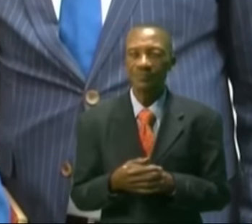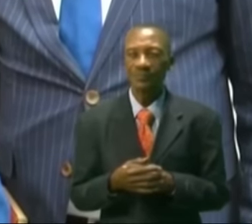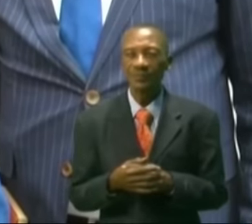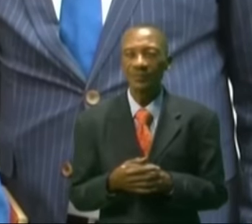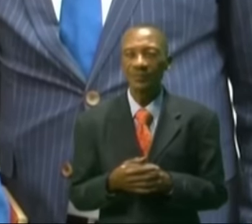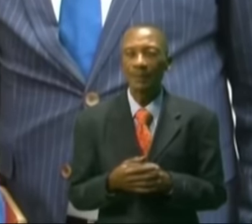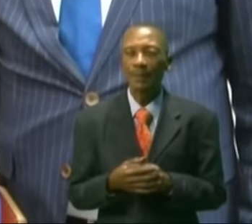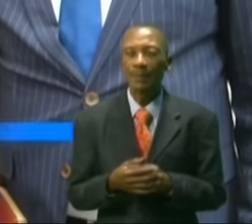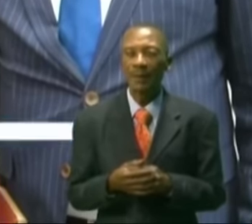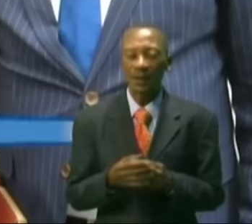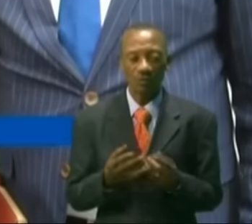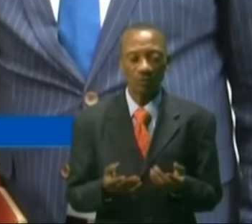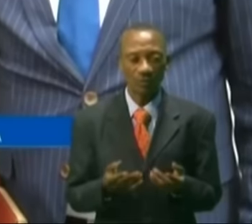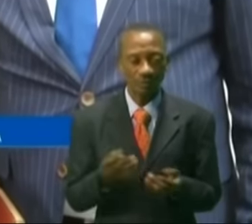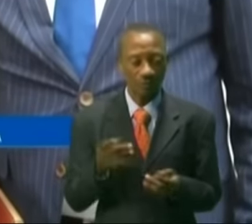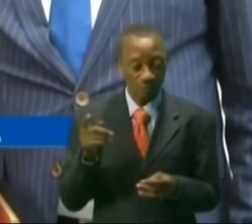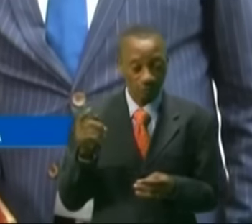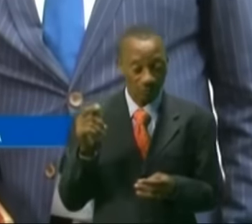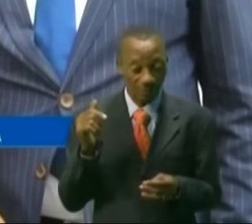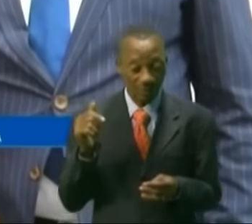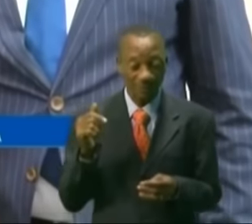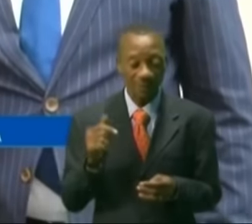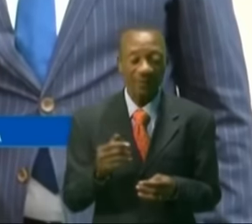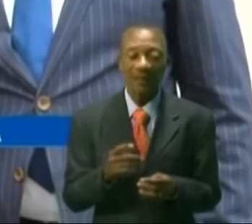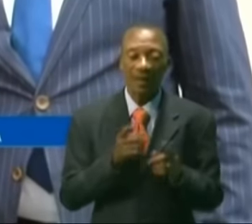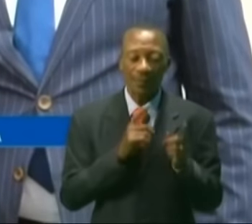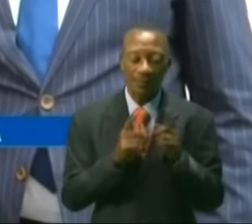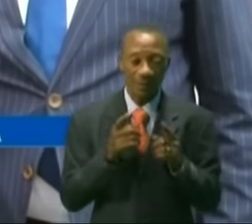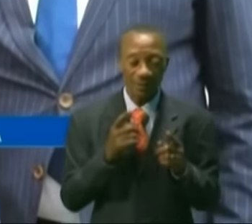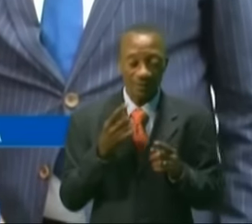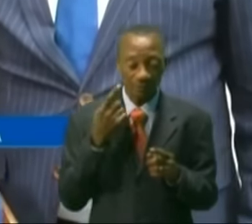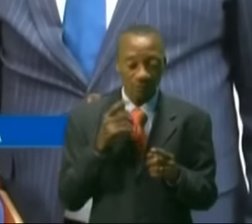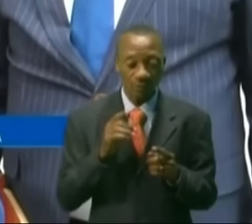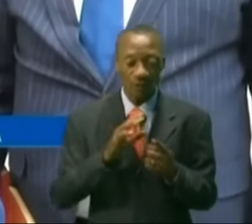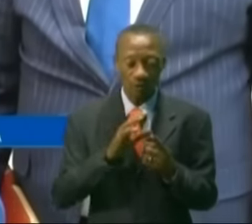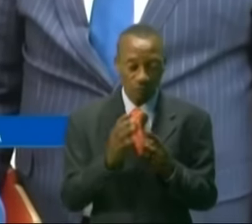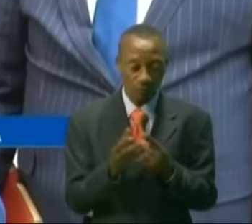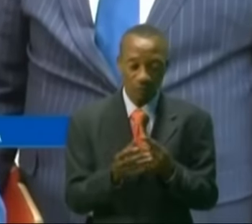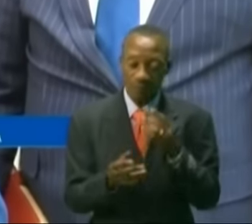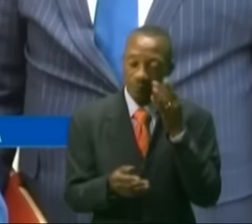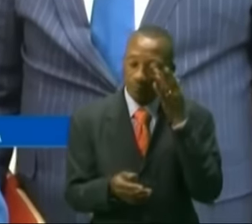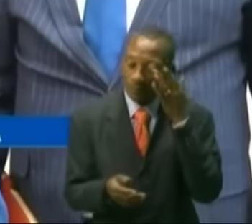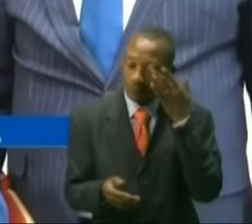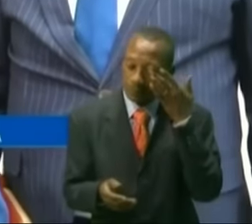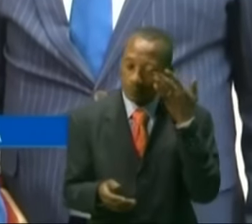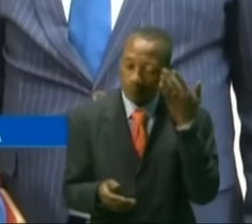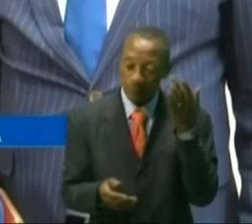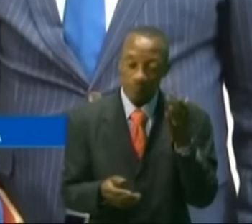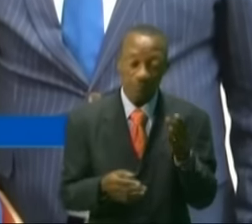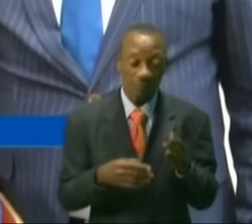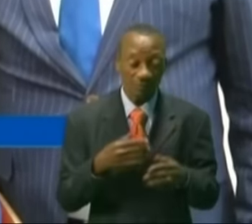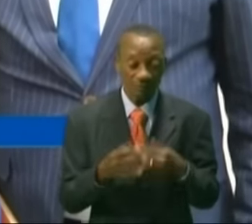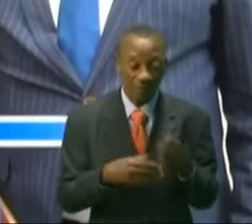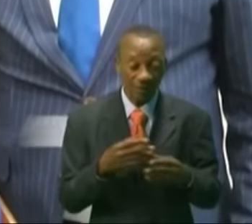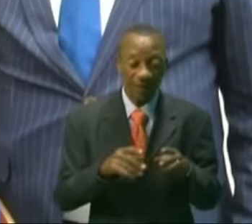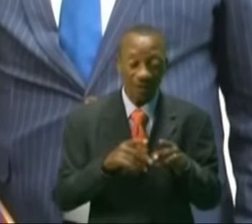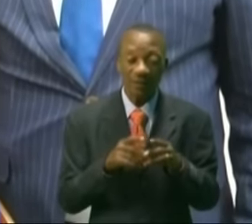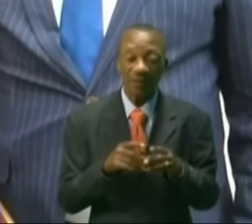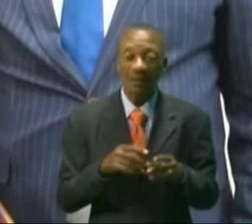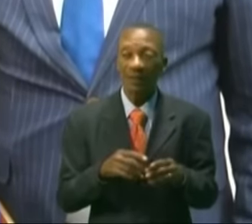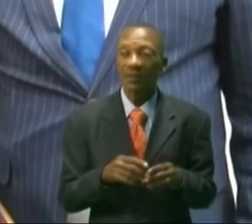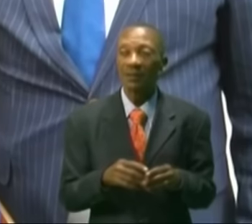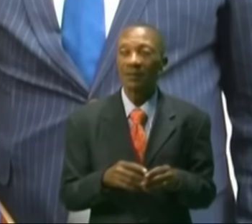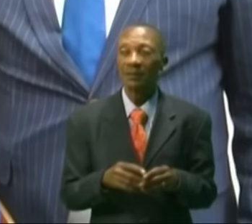créativité intense. On parle beaucoup aujourd'hui des industries culturelles créatives. On parle